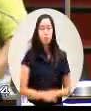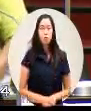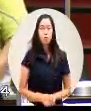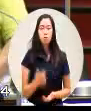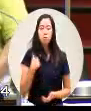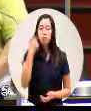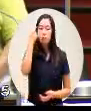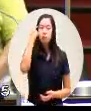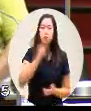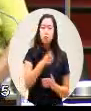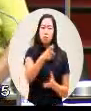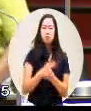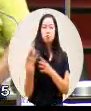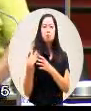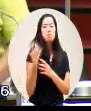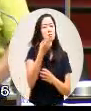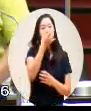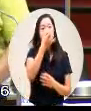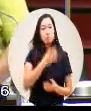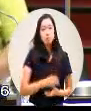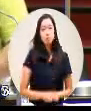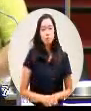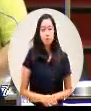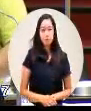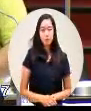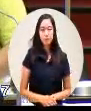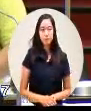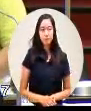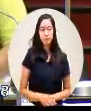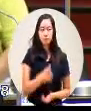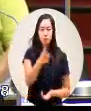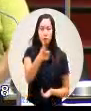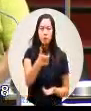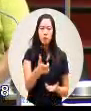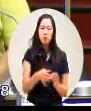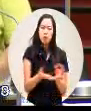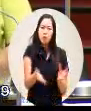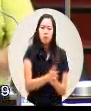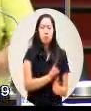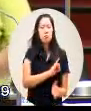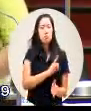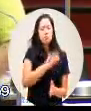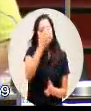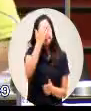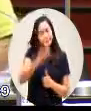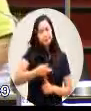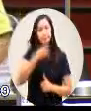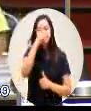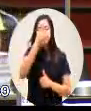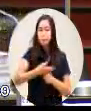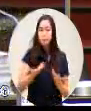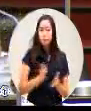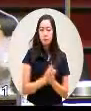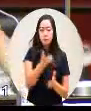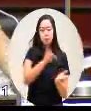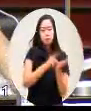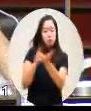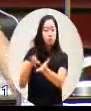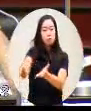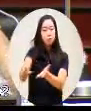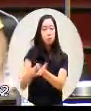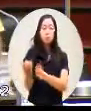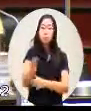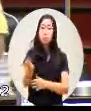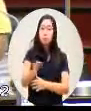我想你也有这个气啦， 啊，你何必 有这麻烦呢？ 是， 你借伊无租金